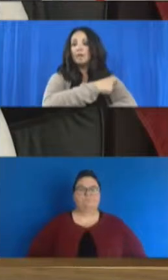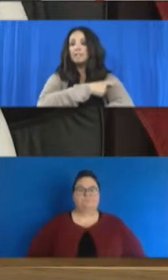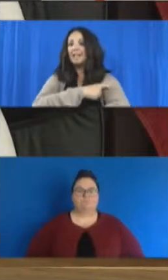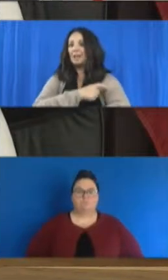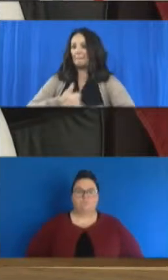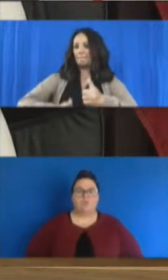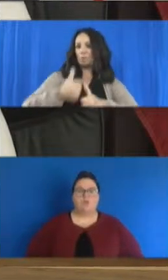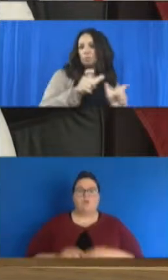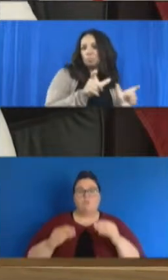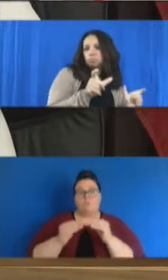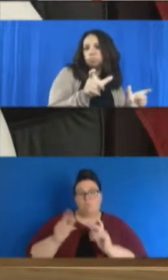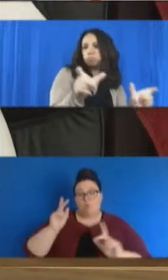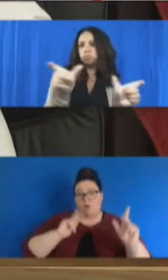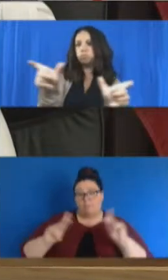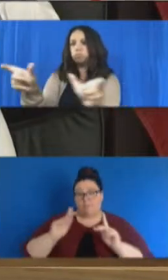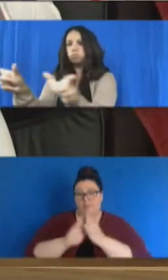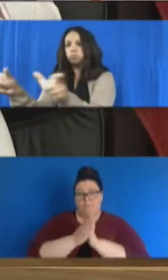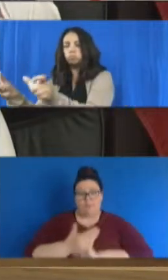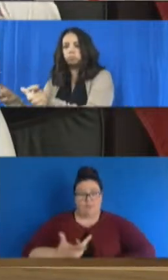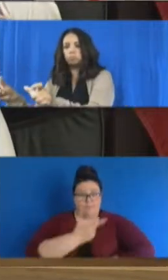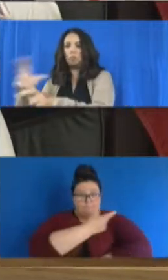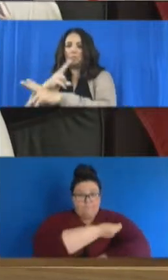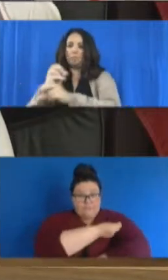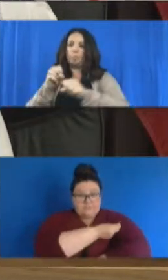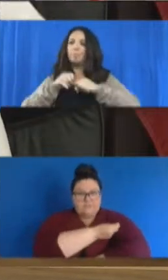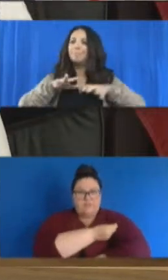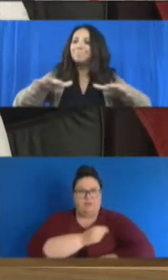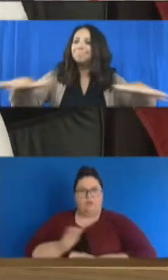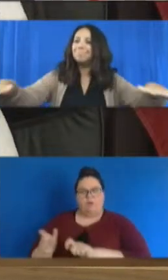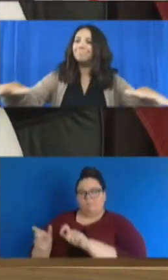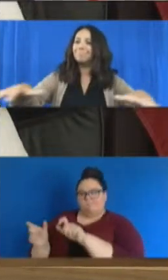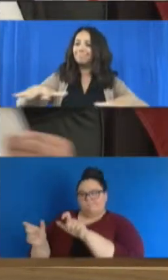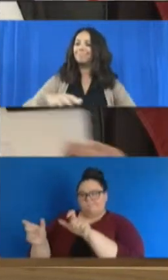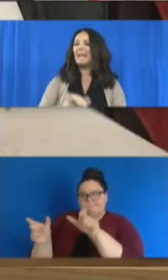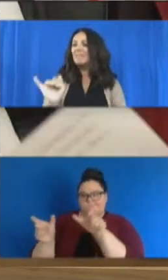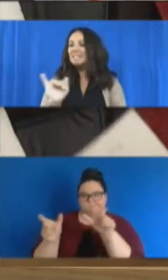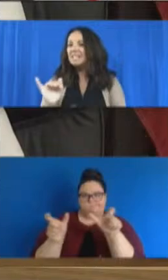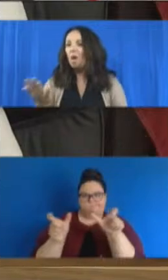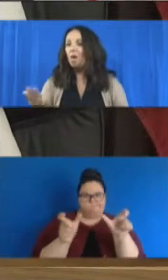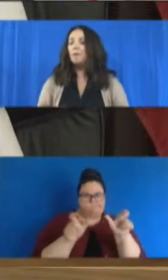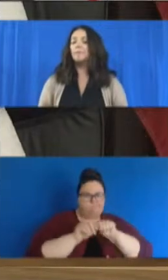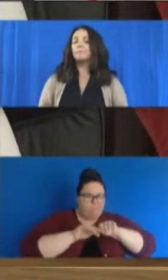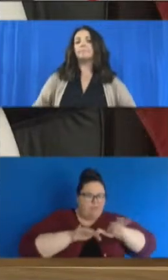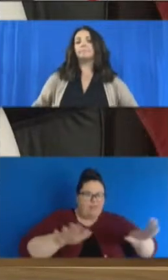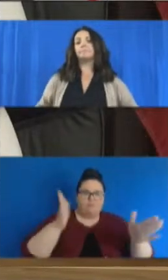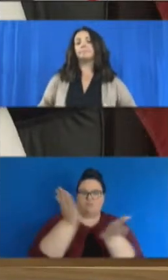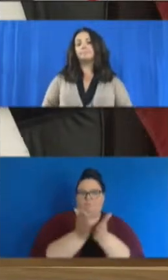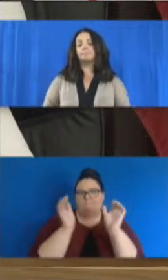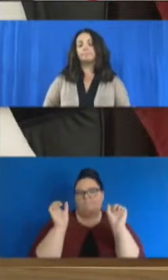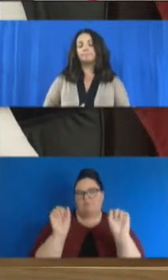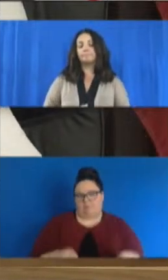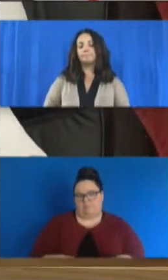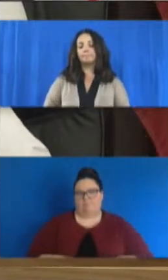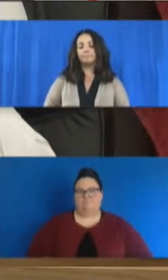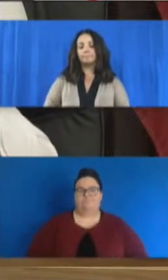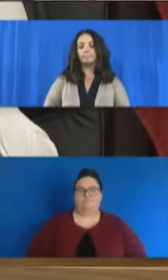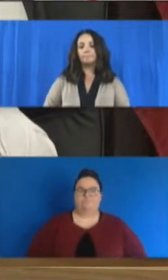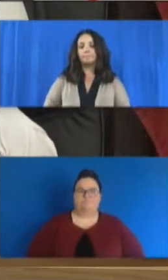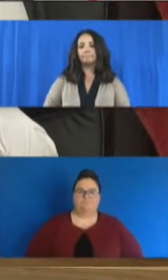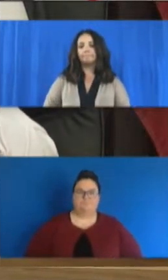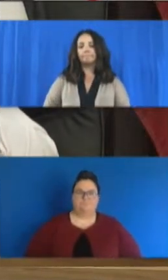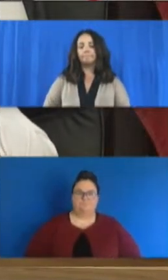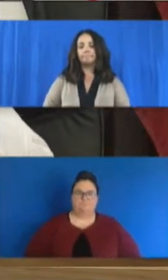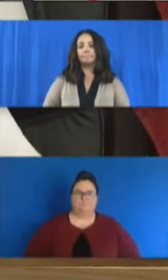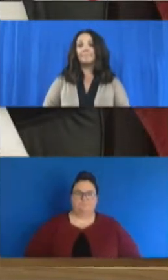soit moins probable qu'elles mènent à une maladie grave ou à un décès. Cependant, je continue à me faire du